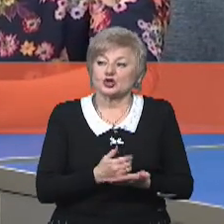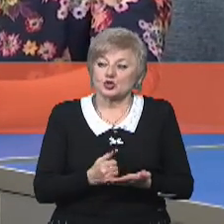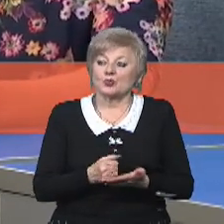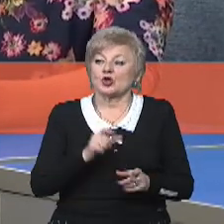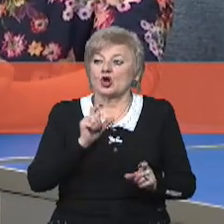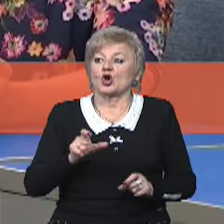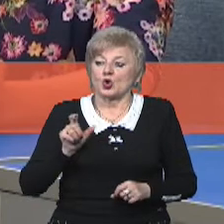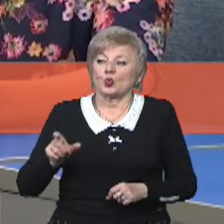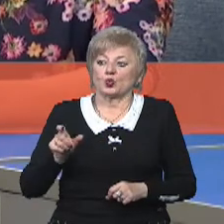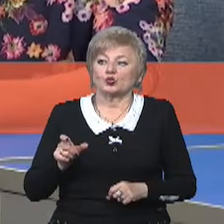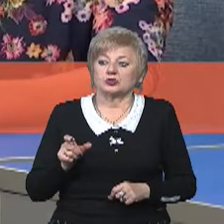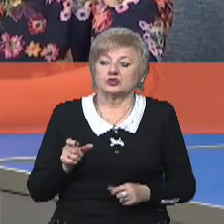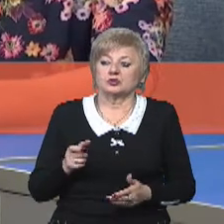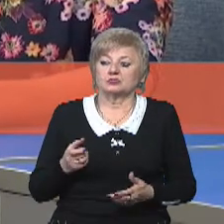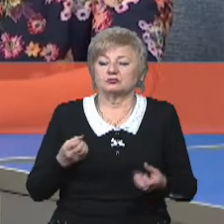люди,